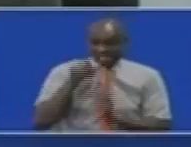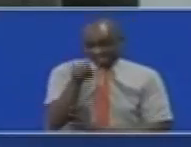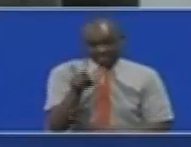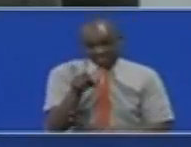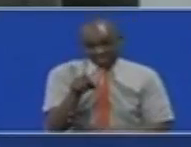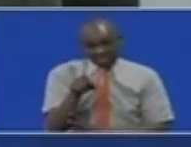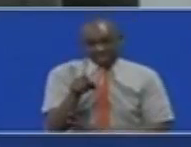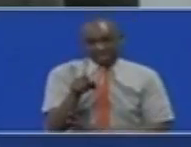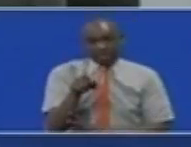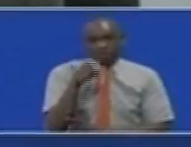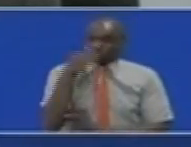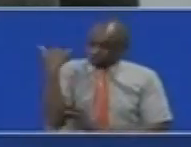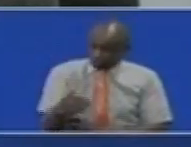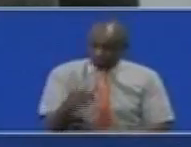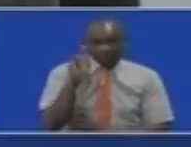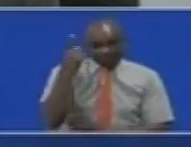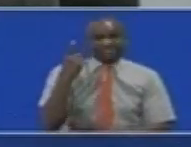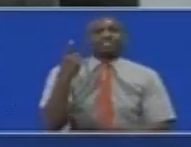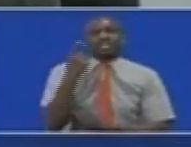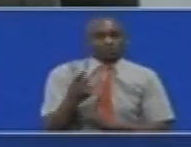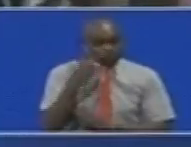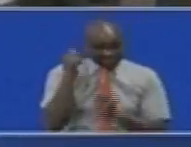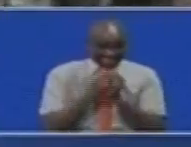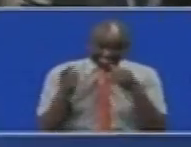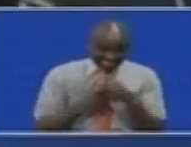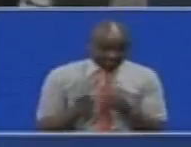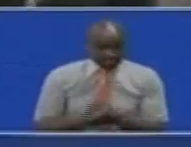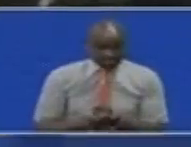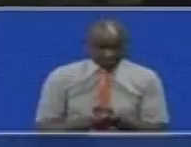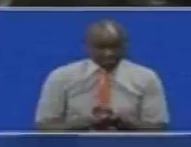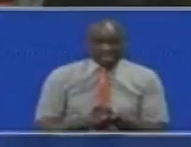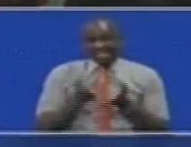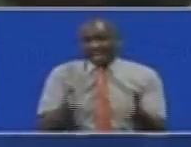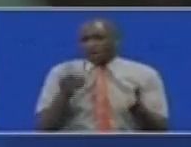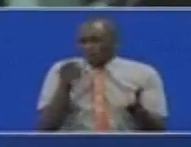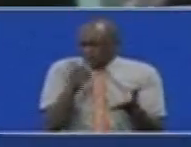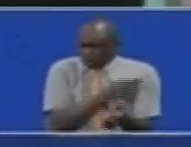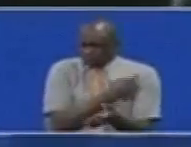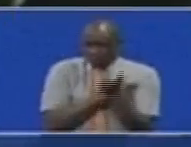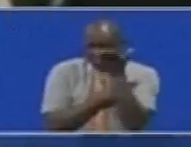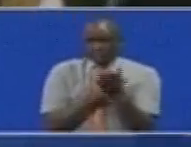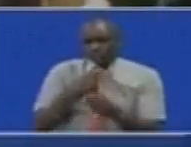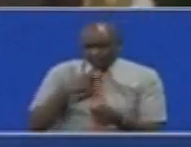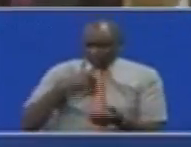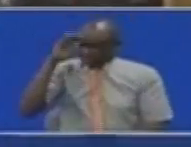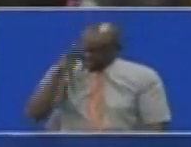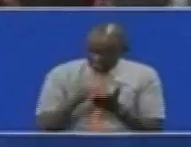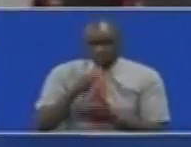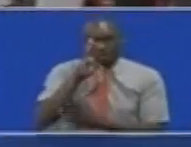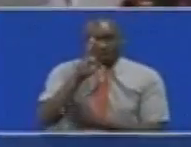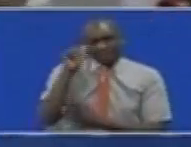for bills on 1st January 2016. Ingawa hospitali hiyo inapania kupunguza madeni wanayodaiwa watu